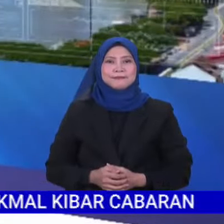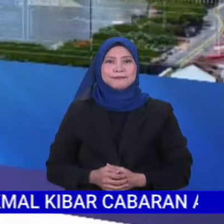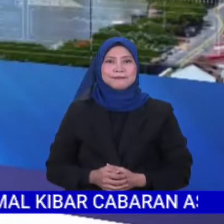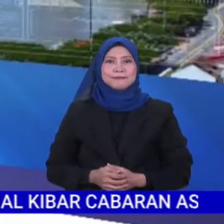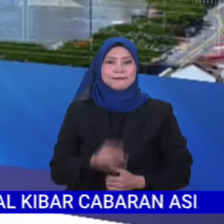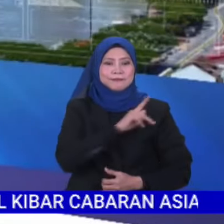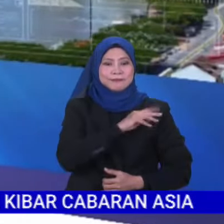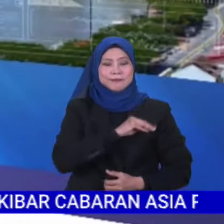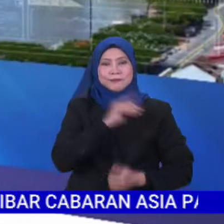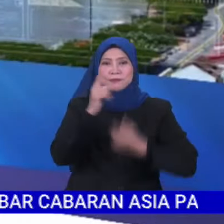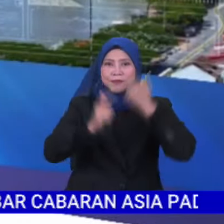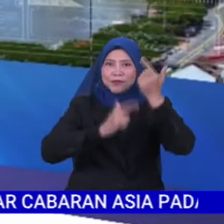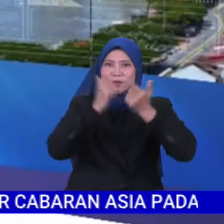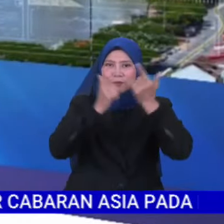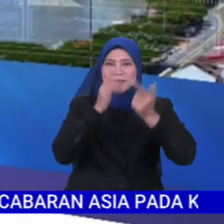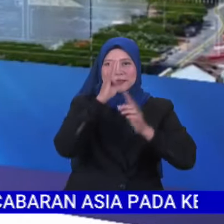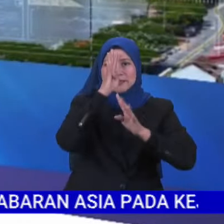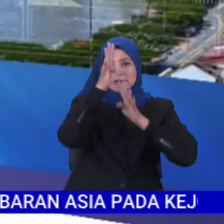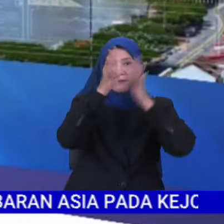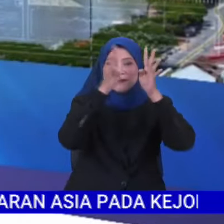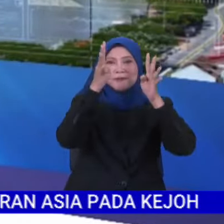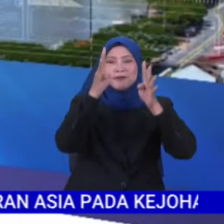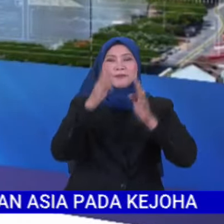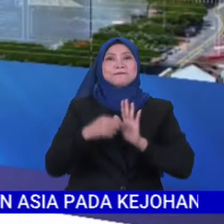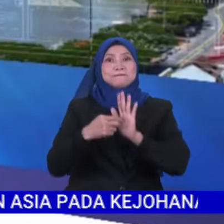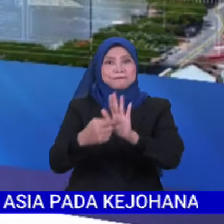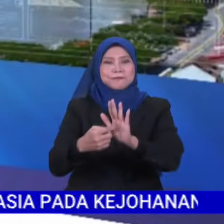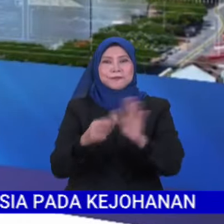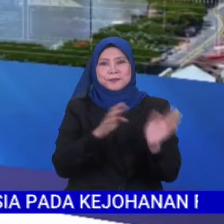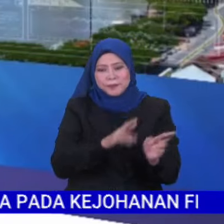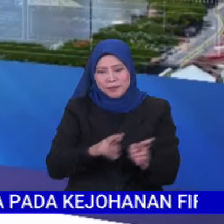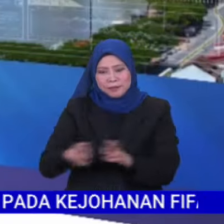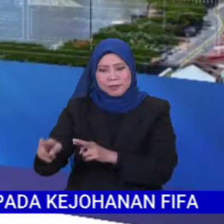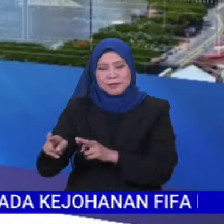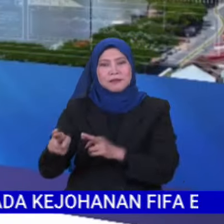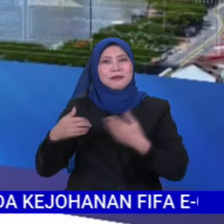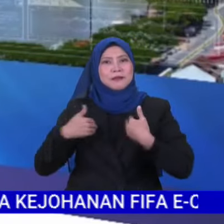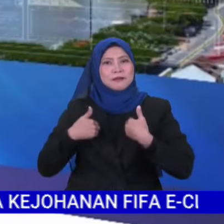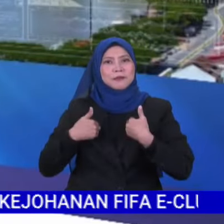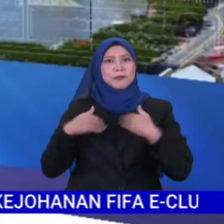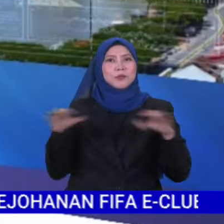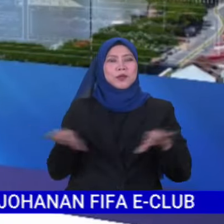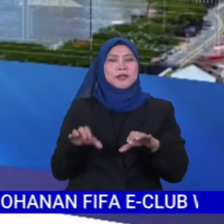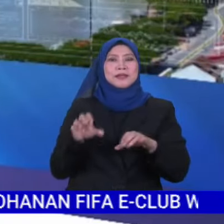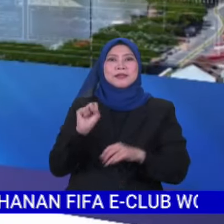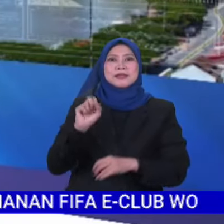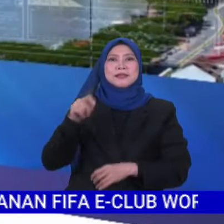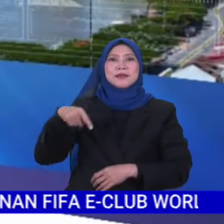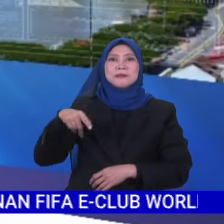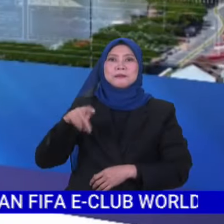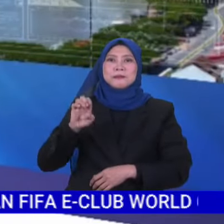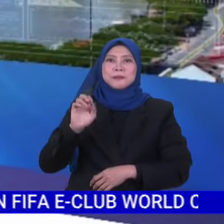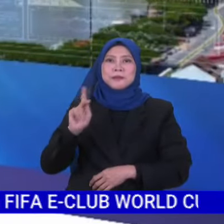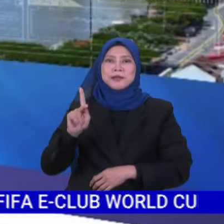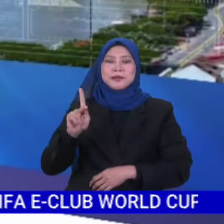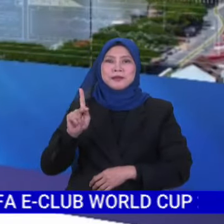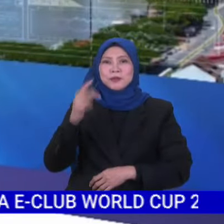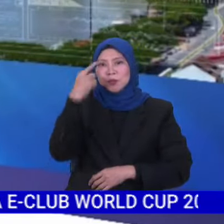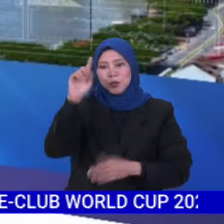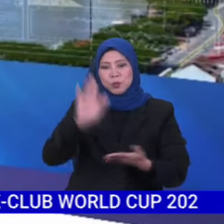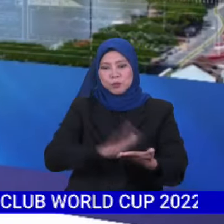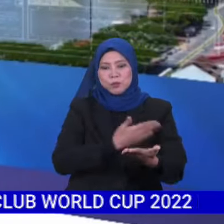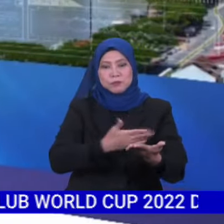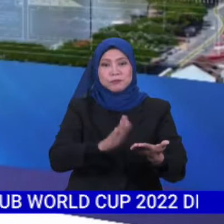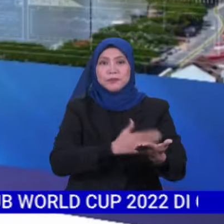Hai Kementerian pelancongan industri kreatif dan seni persembahan merancang untuk mengadakan acara shape Junia tahun hadapan bagi mempromosi